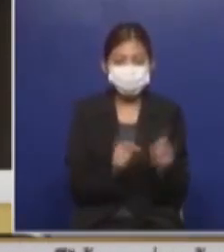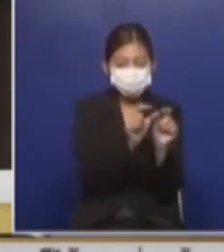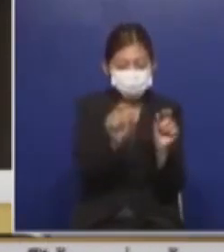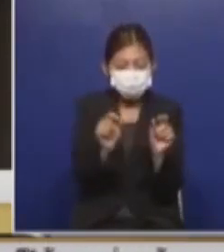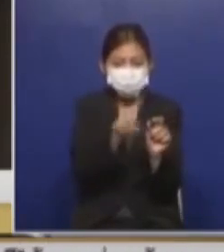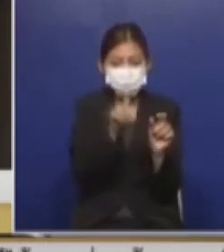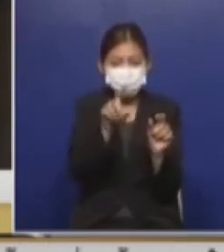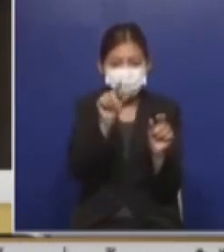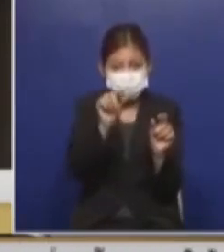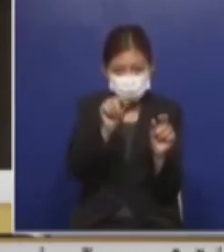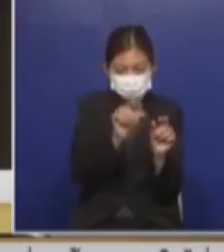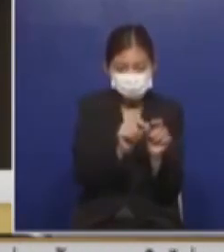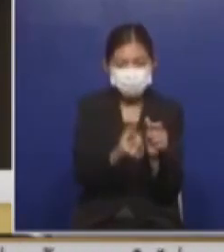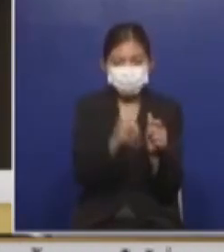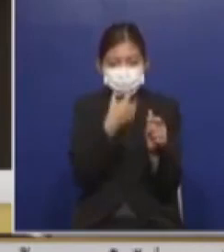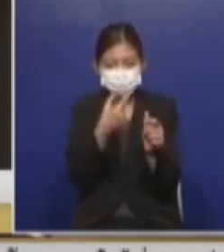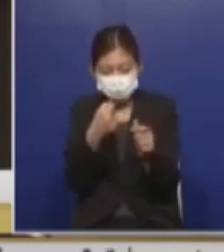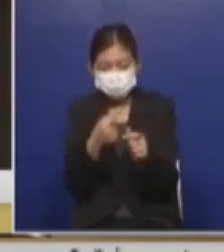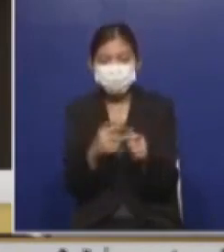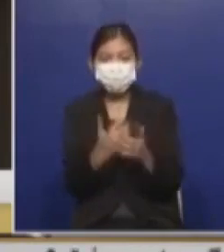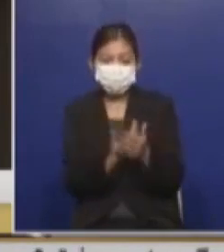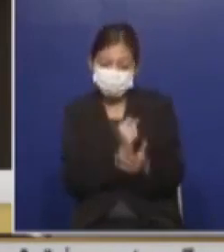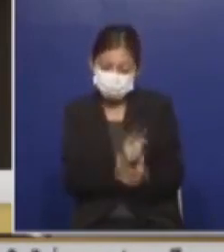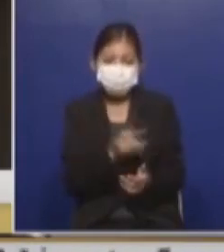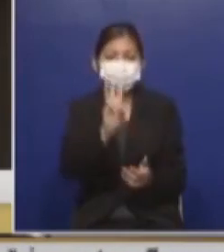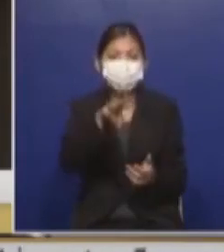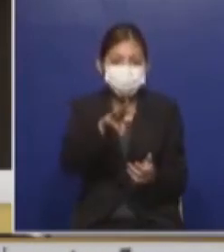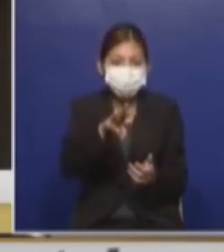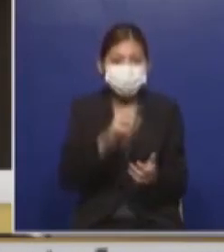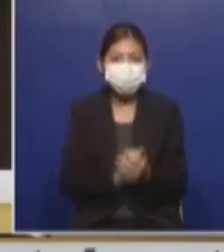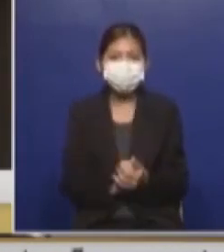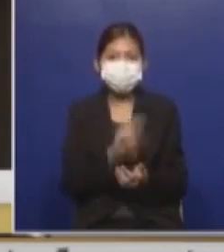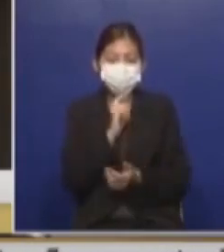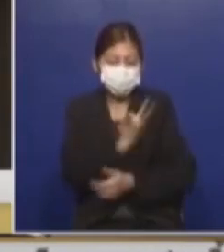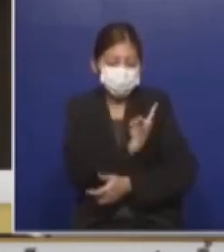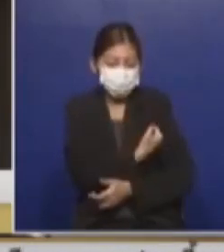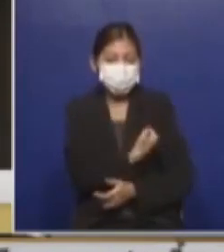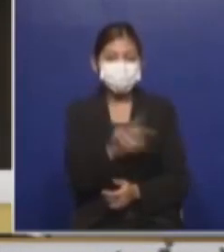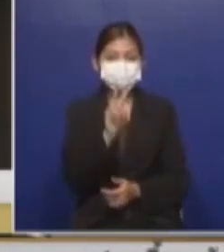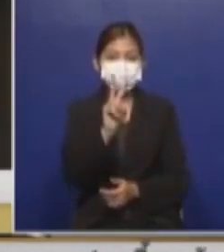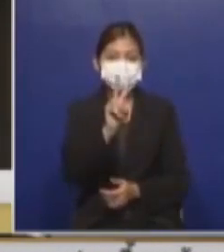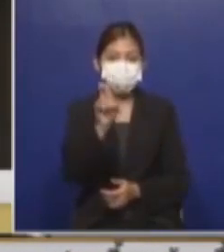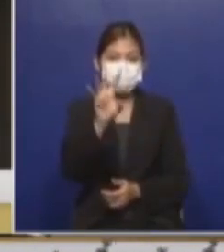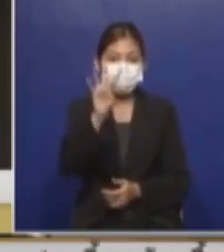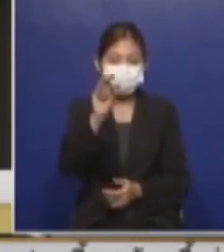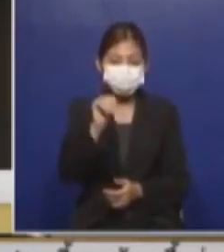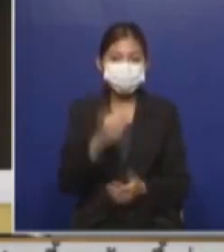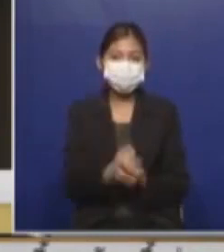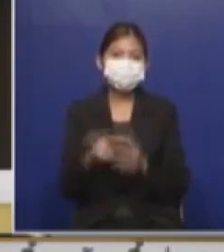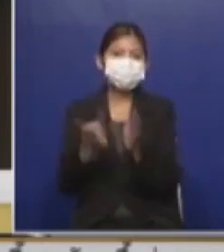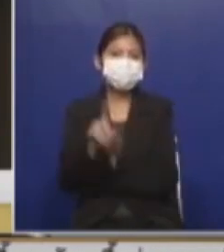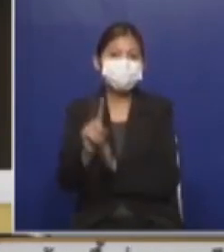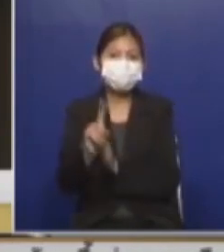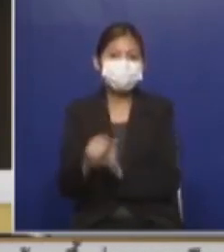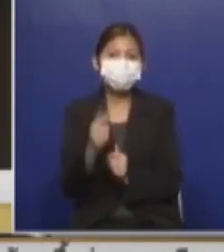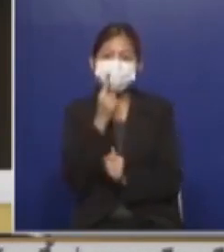120สุดท้ายต้องจ่ายค่ายา 6,000 วัคซีน240ไม่จ่ายสุดท้ายต้องไปจ่ายค่าตรวจ